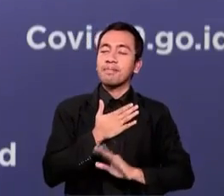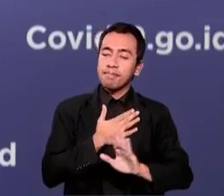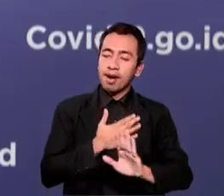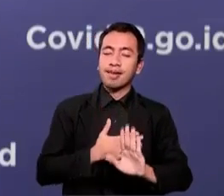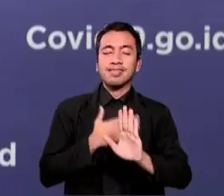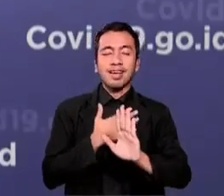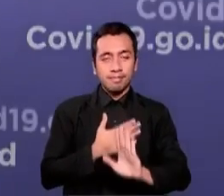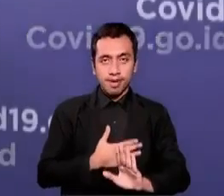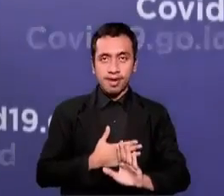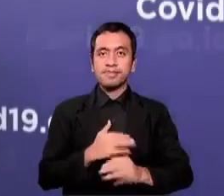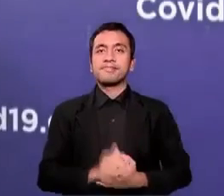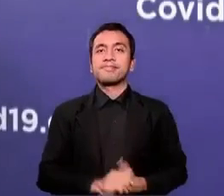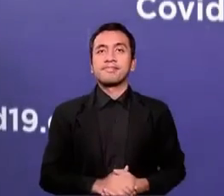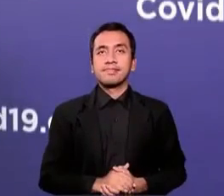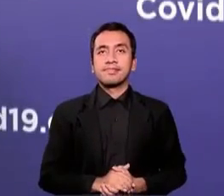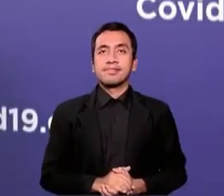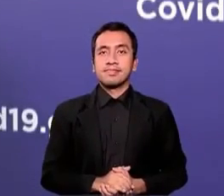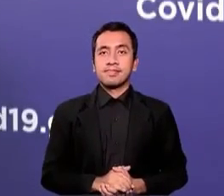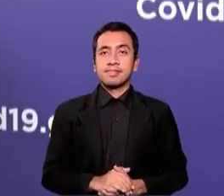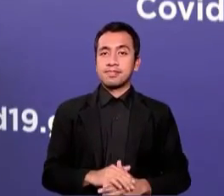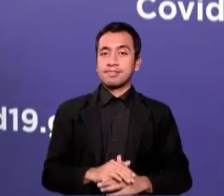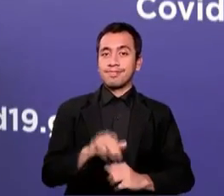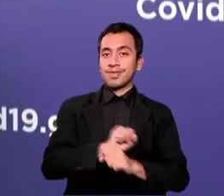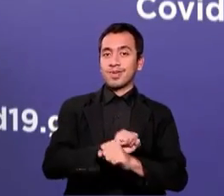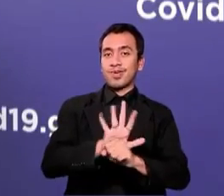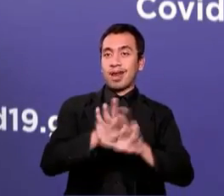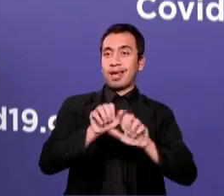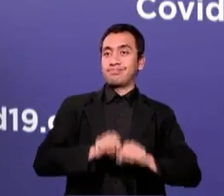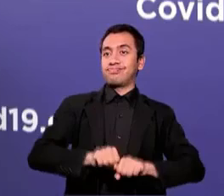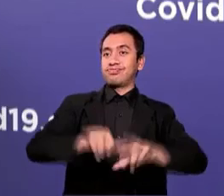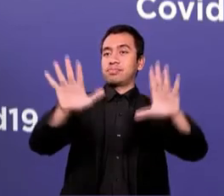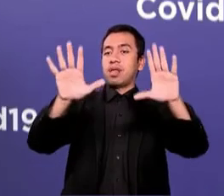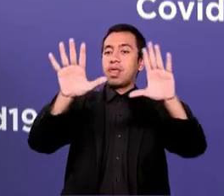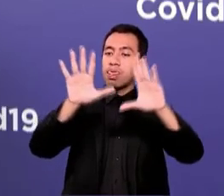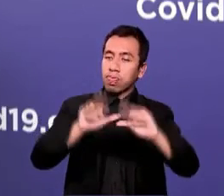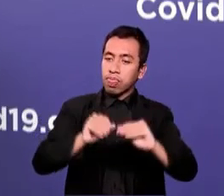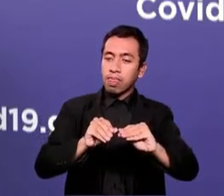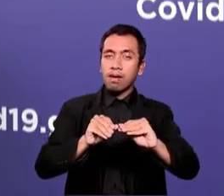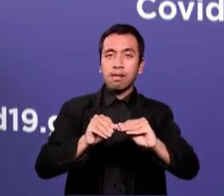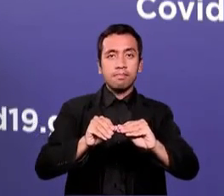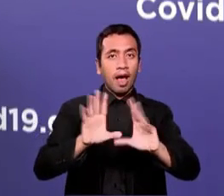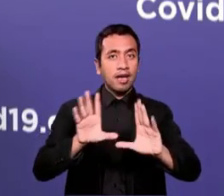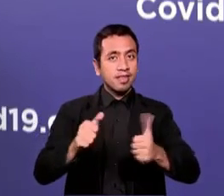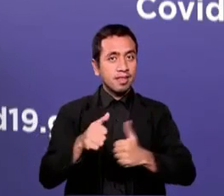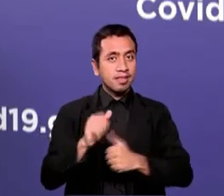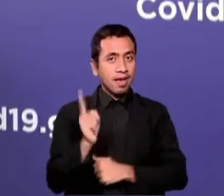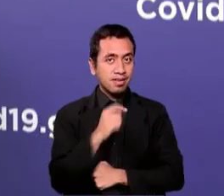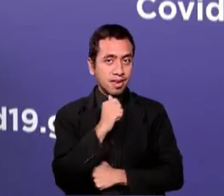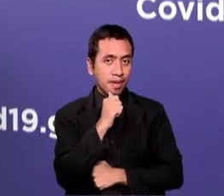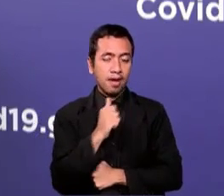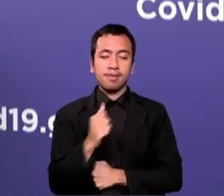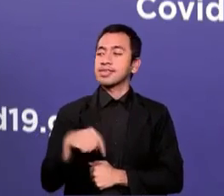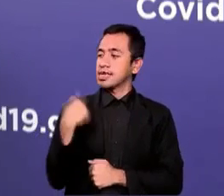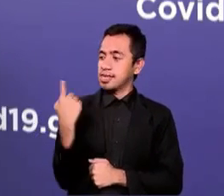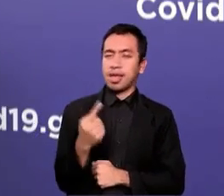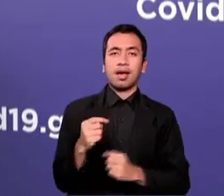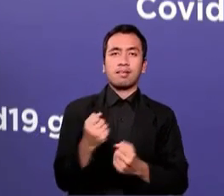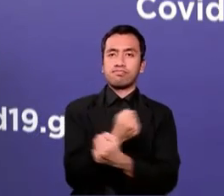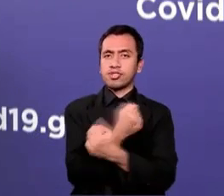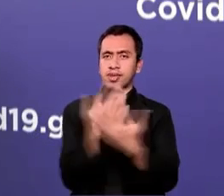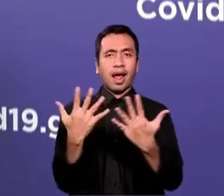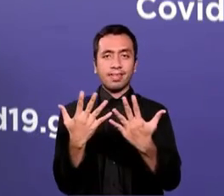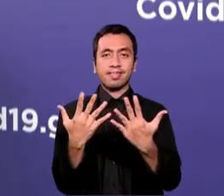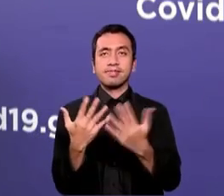karena keberhasilan penanggulangan konflik 19 ini sangat tergantung dari perilaku kita sendiri kita pasti bisa